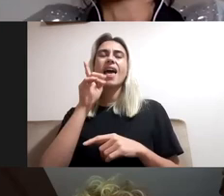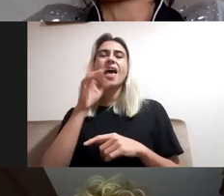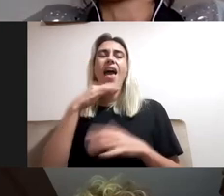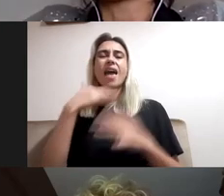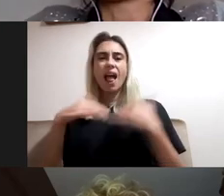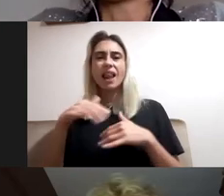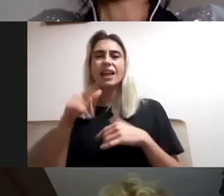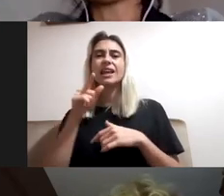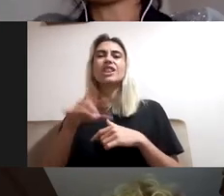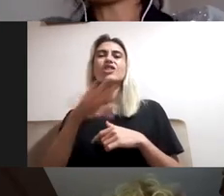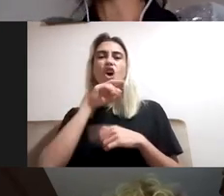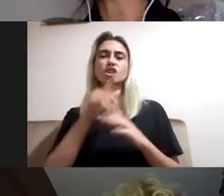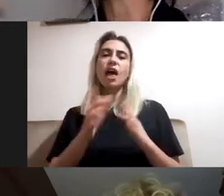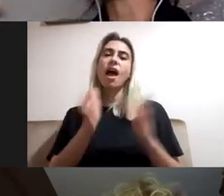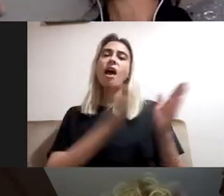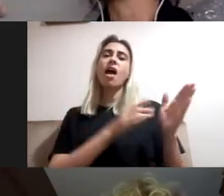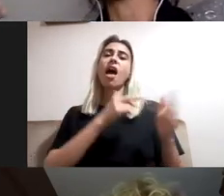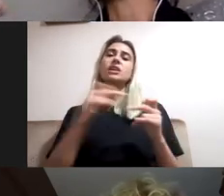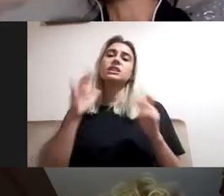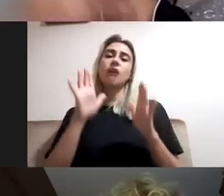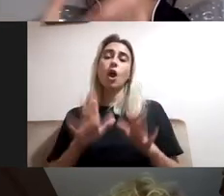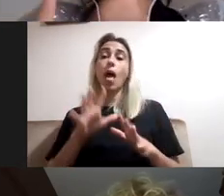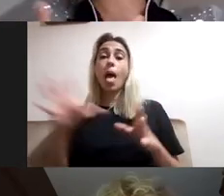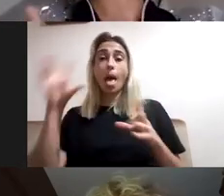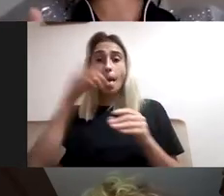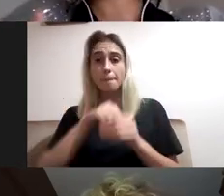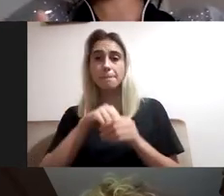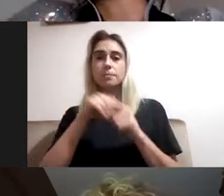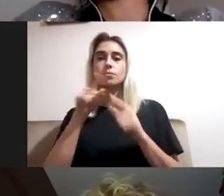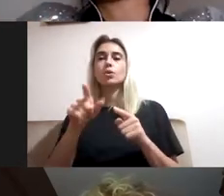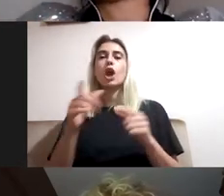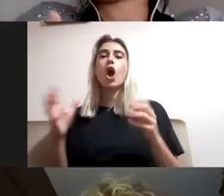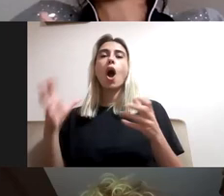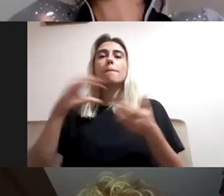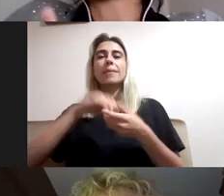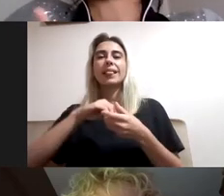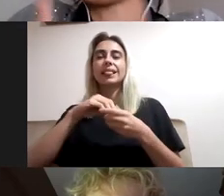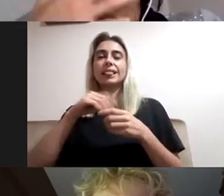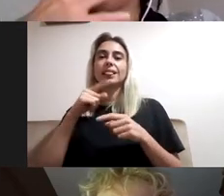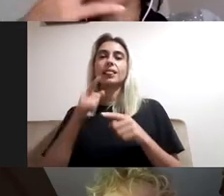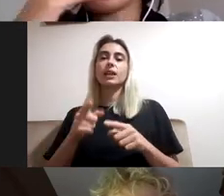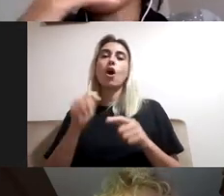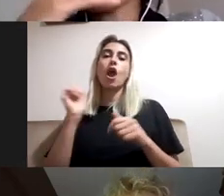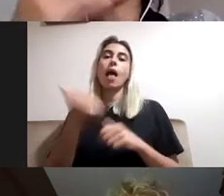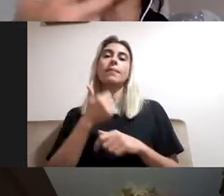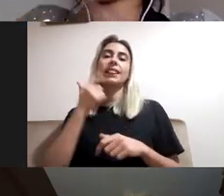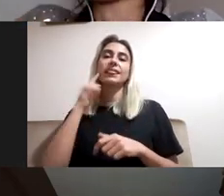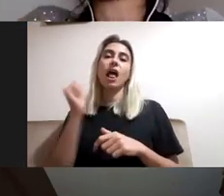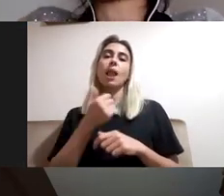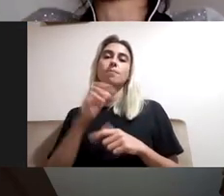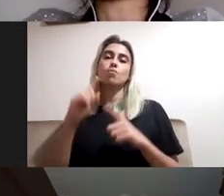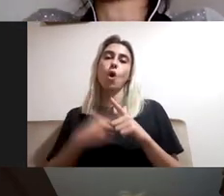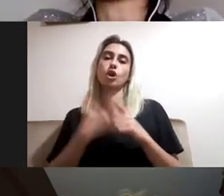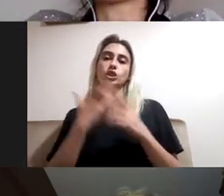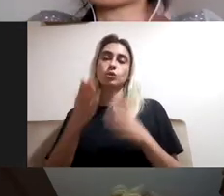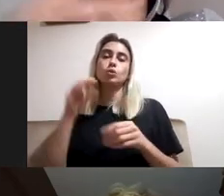eksik tarafta kalıyor. Hepsini bir bütün halinde aslında kombine edilen önemli ve değerli projeler. O yüzden hani